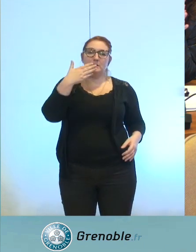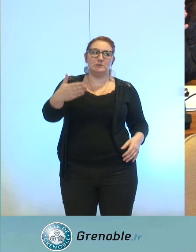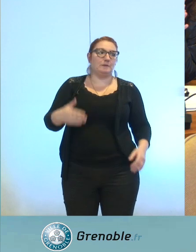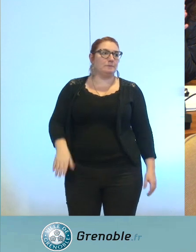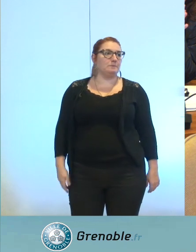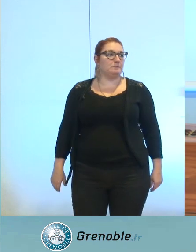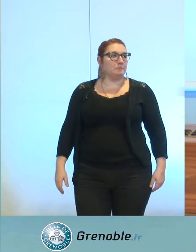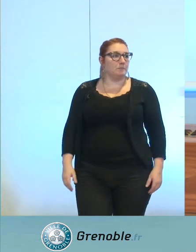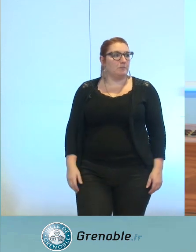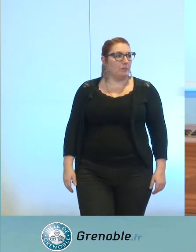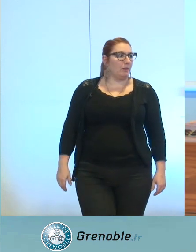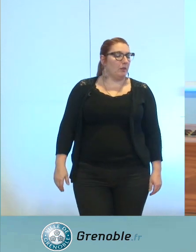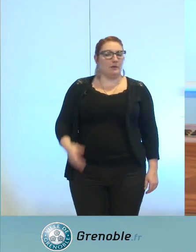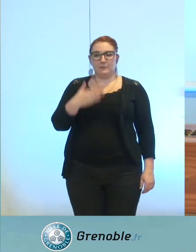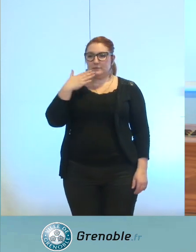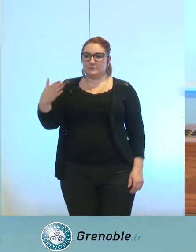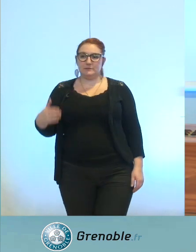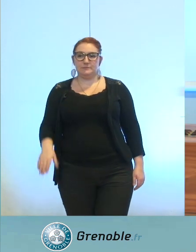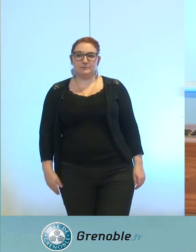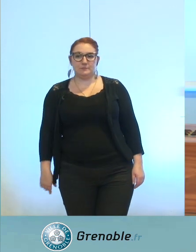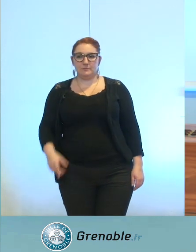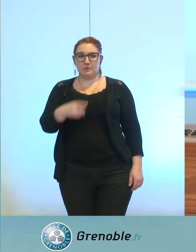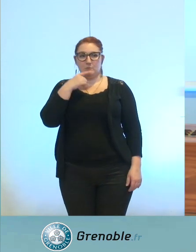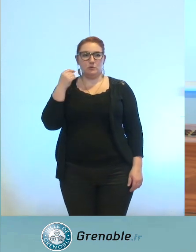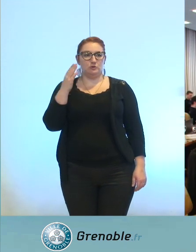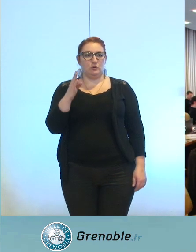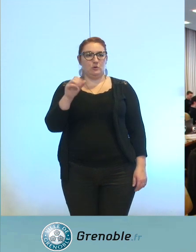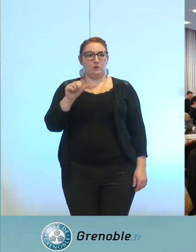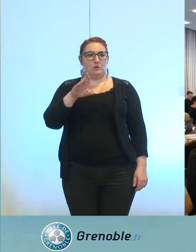remercie merci Monsieur